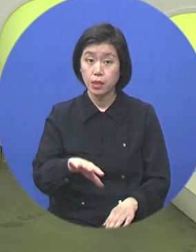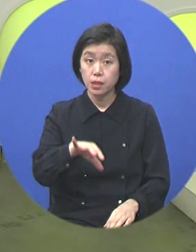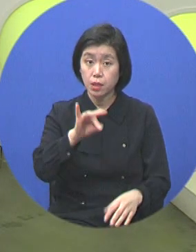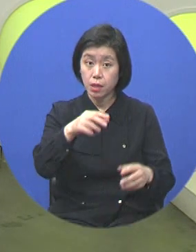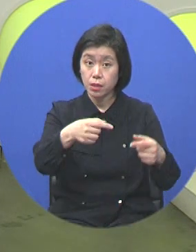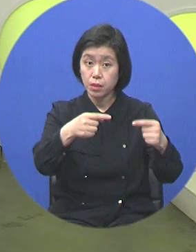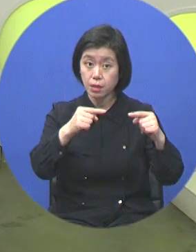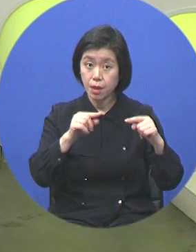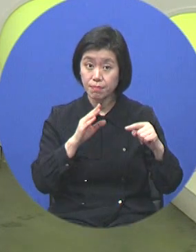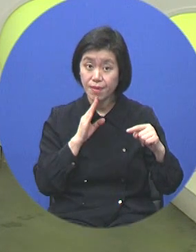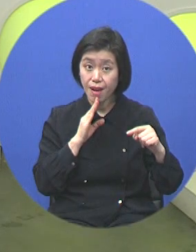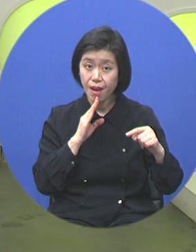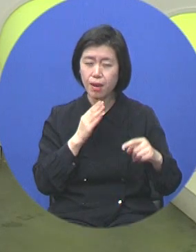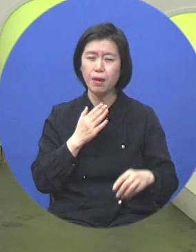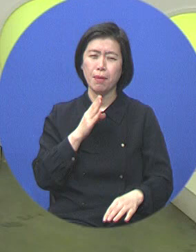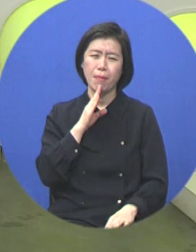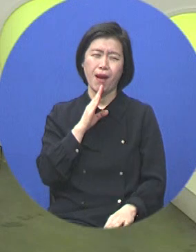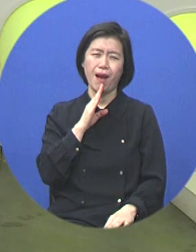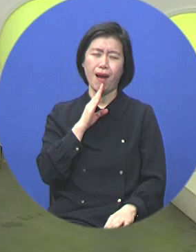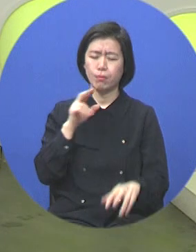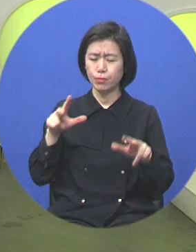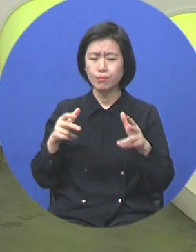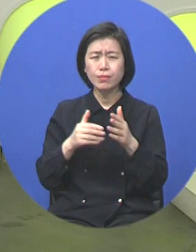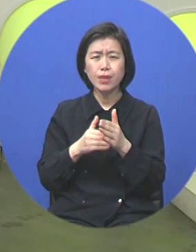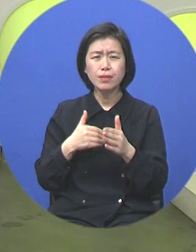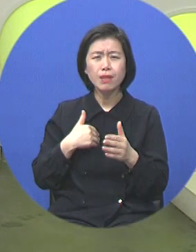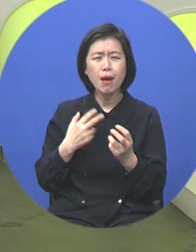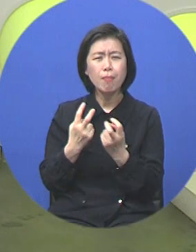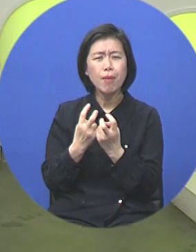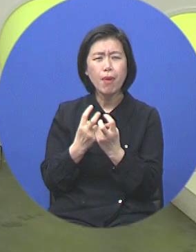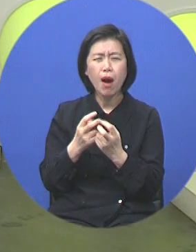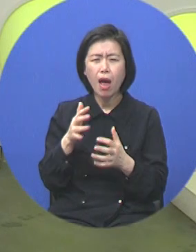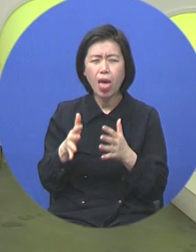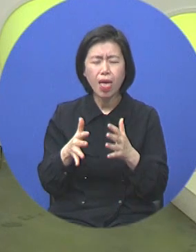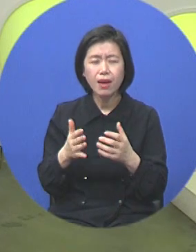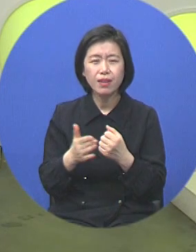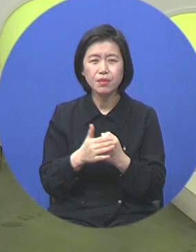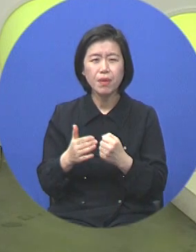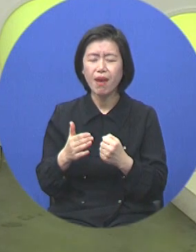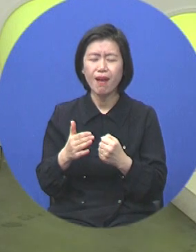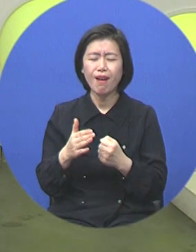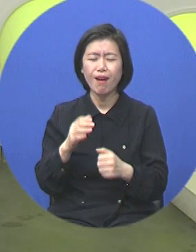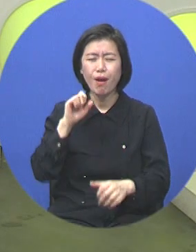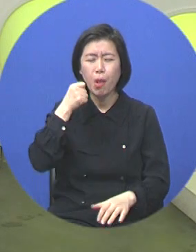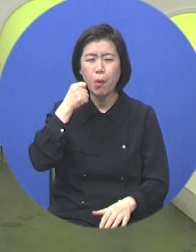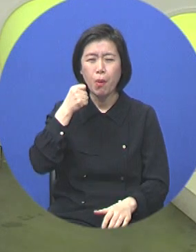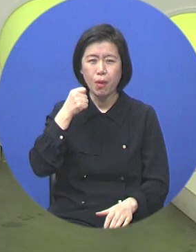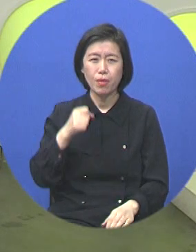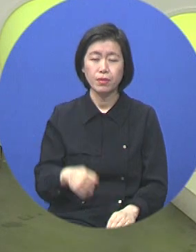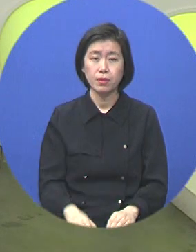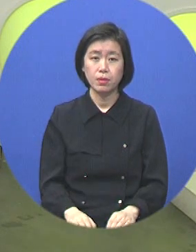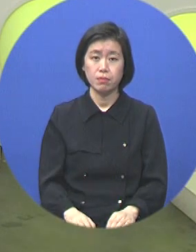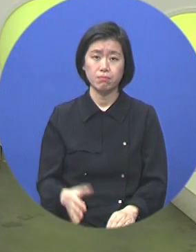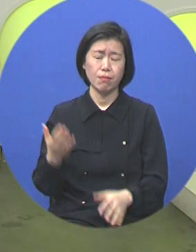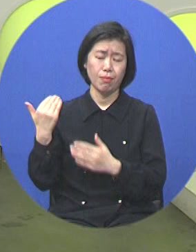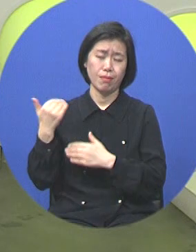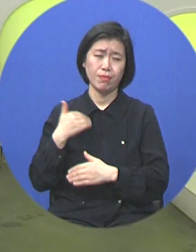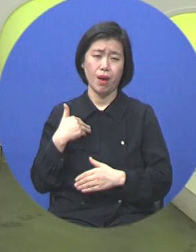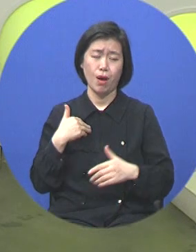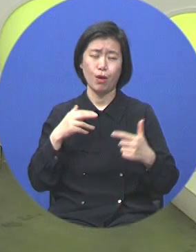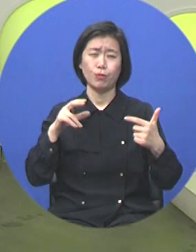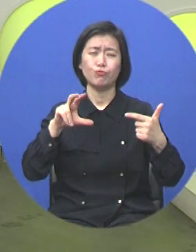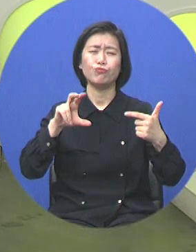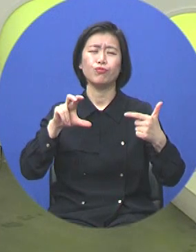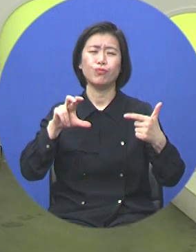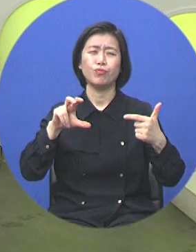주신 거죠? 예, 난 몰라 가지고 처음 하고 우리는 우리 나이에는 6.25 다 적었어요. 아,